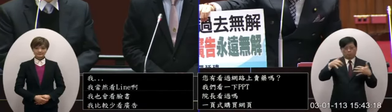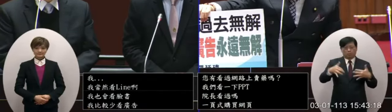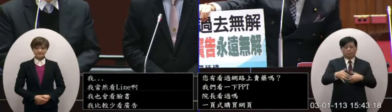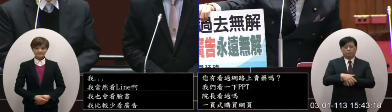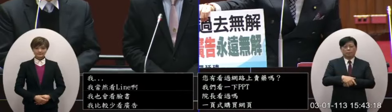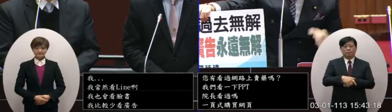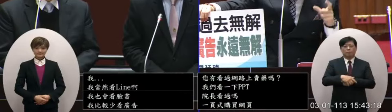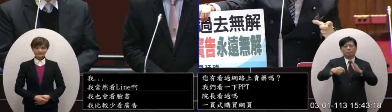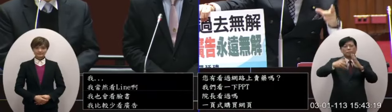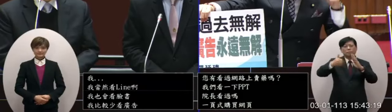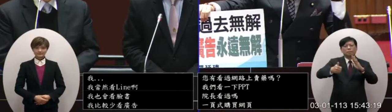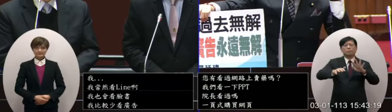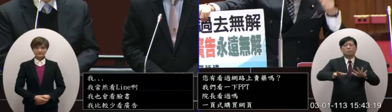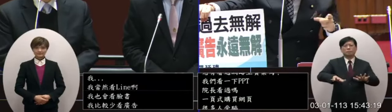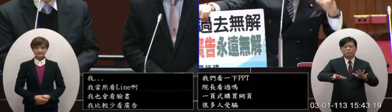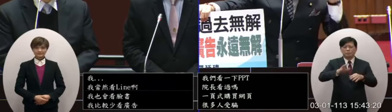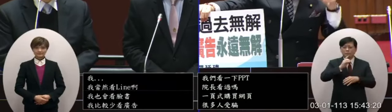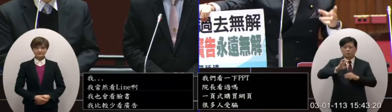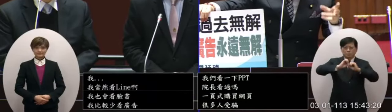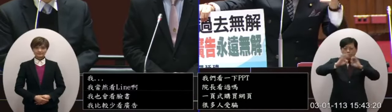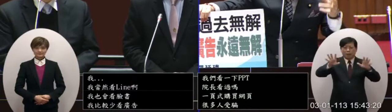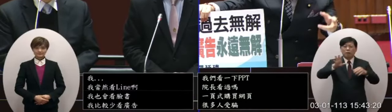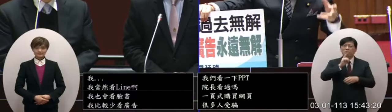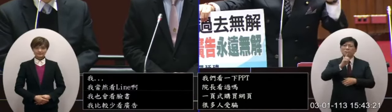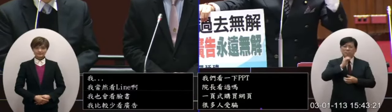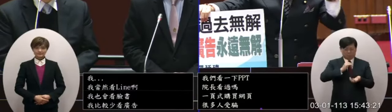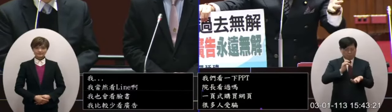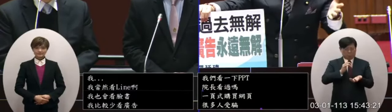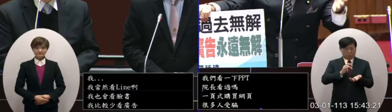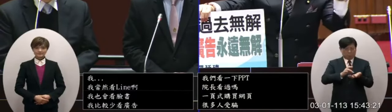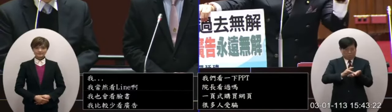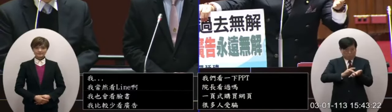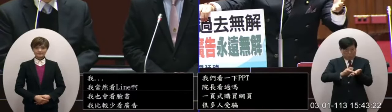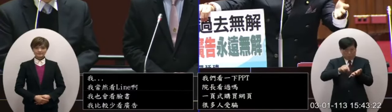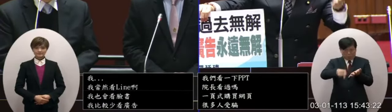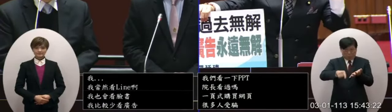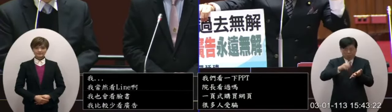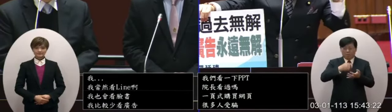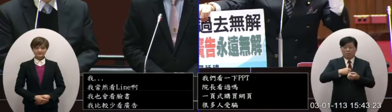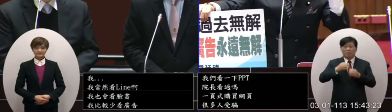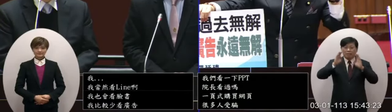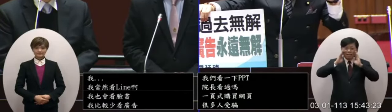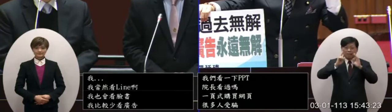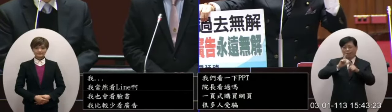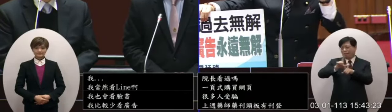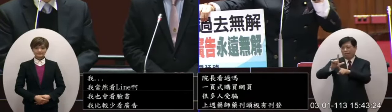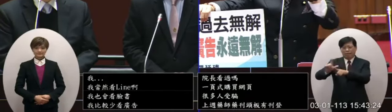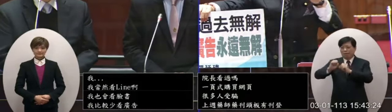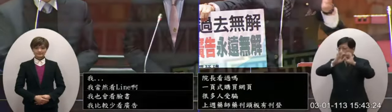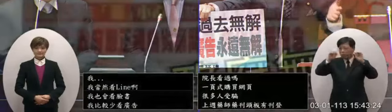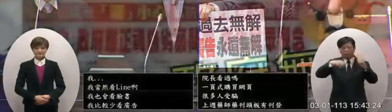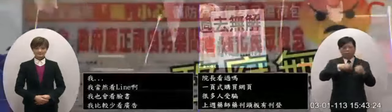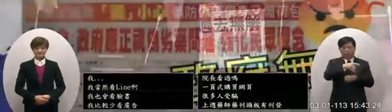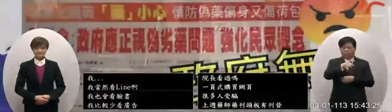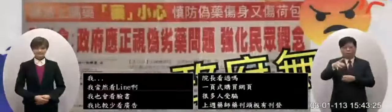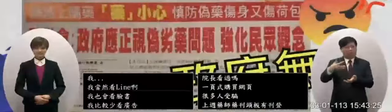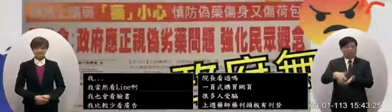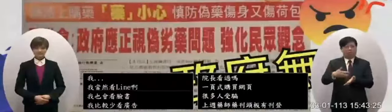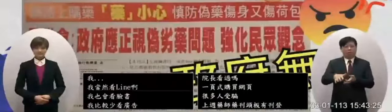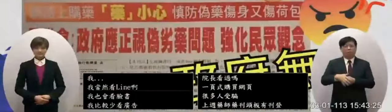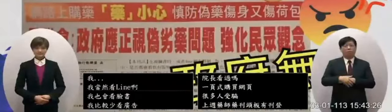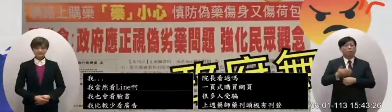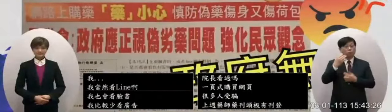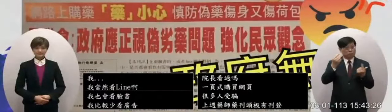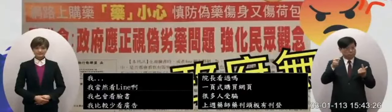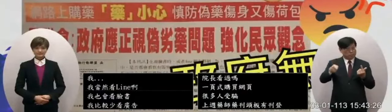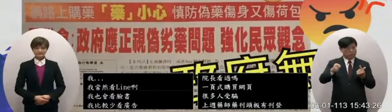题。院长，今天有宣称医疗效能的 LINE 脸书广告到处充斥。针对